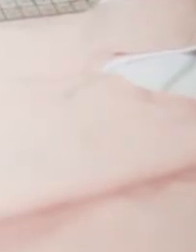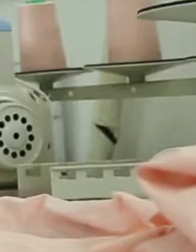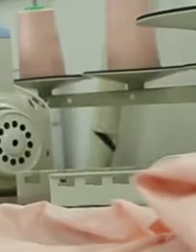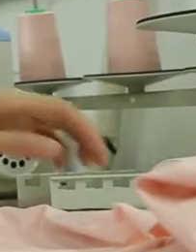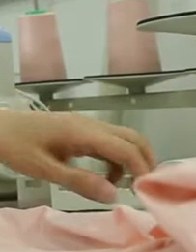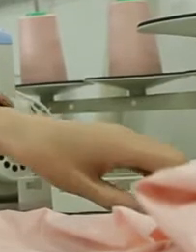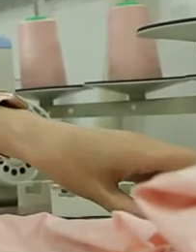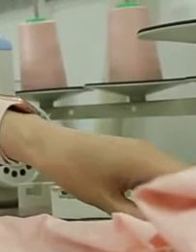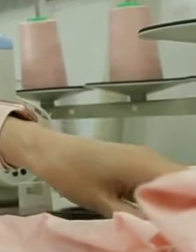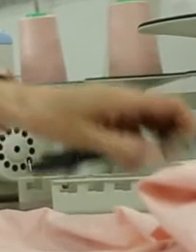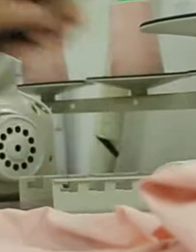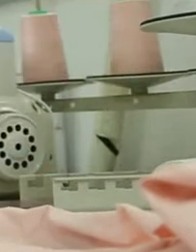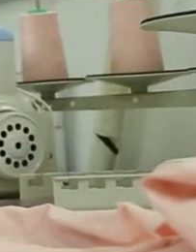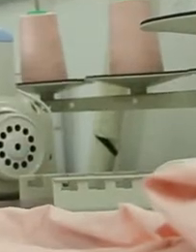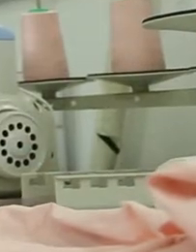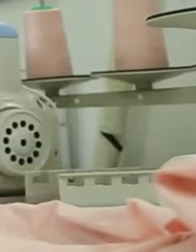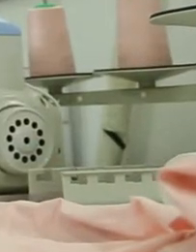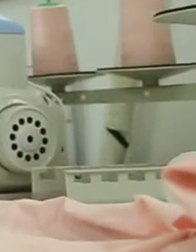있어요.